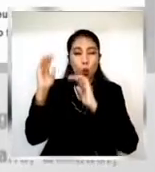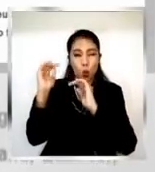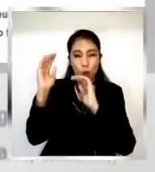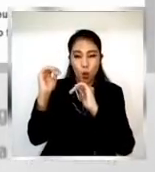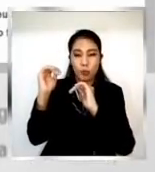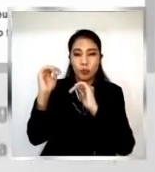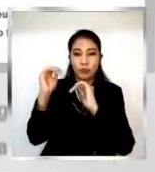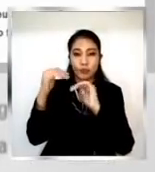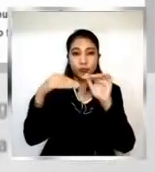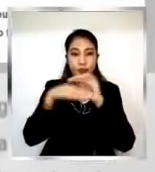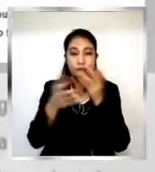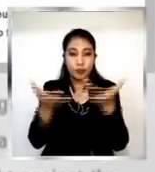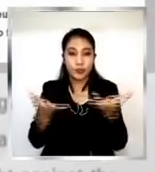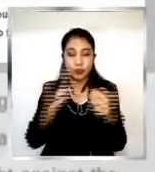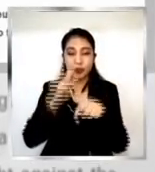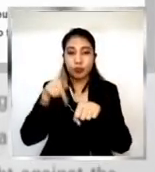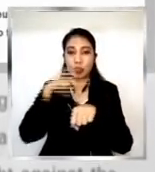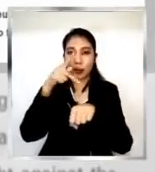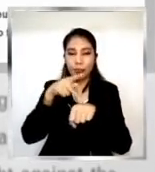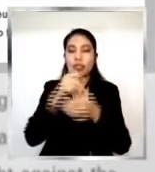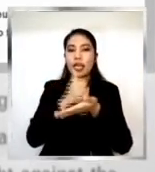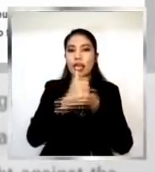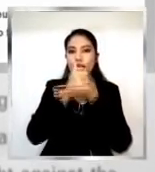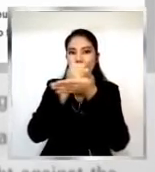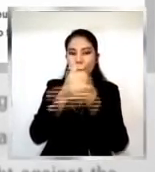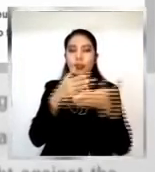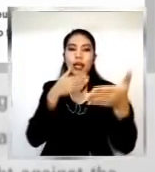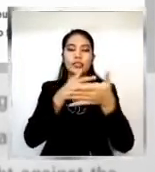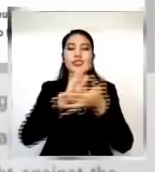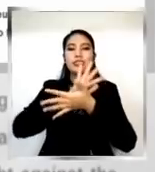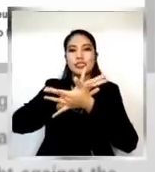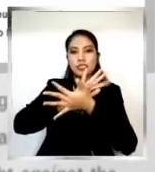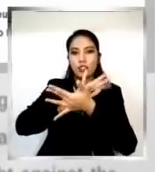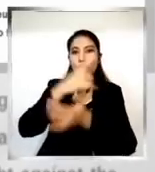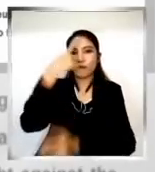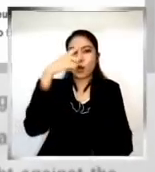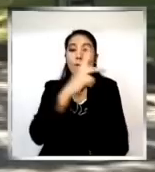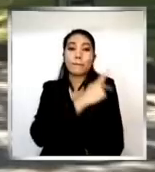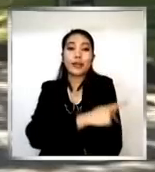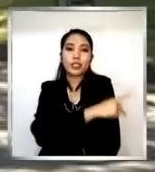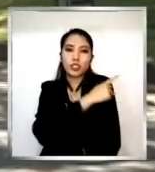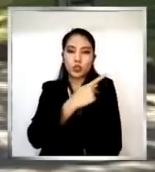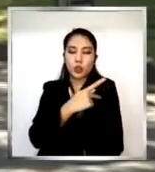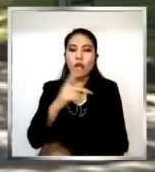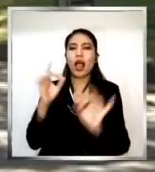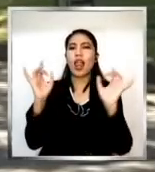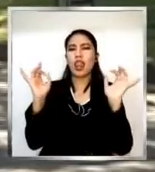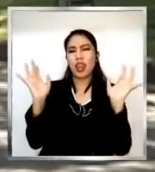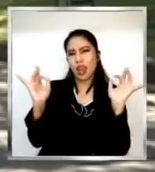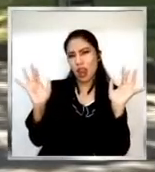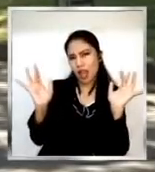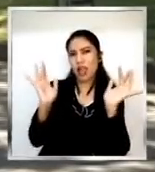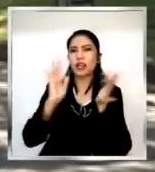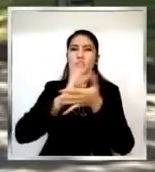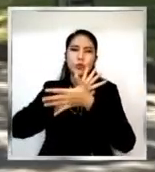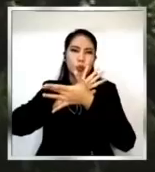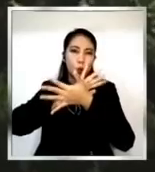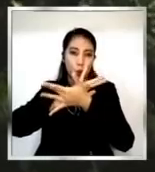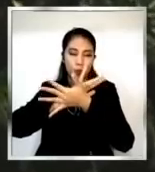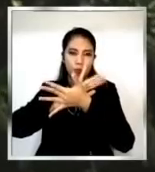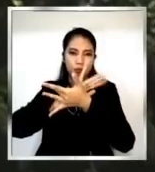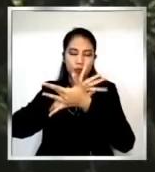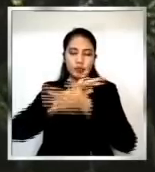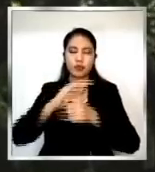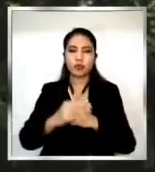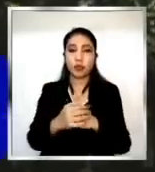kontra COVID-19 tulad ng mga pasyenteng may mild at moderate na sintomas ng COVID. Pero teka muna, sabi ng Food